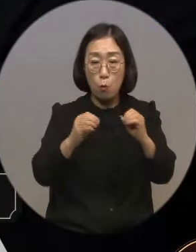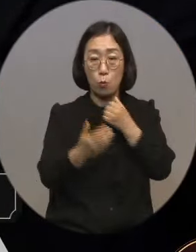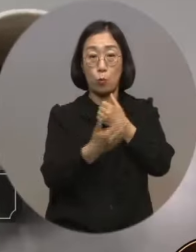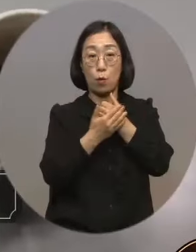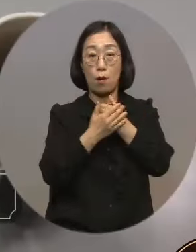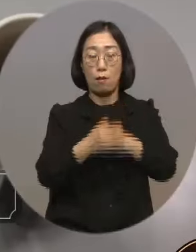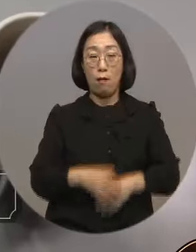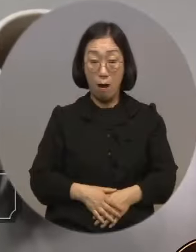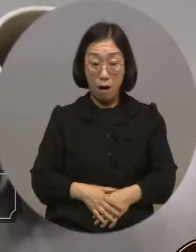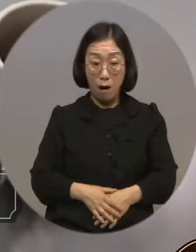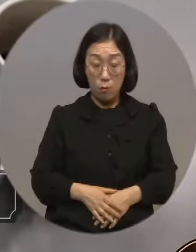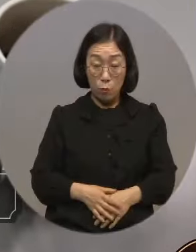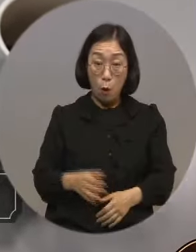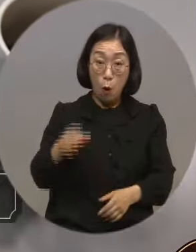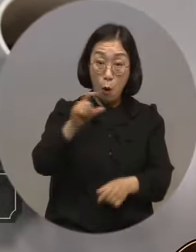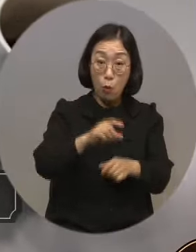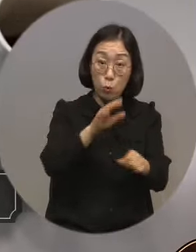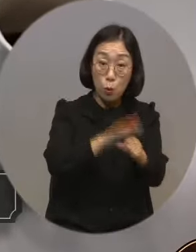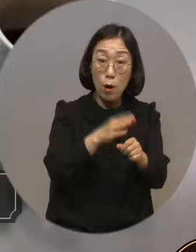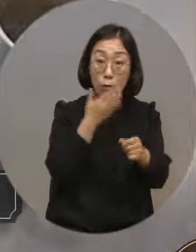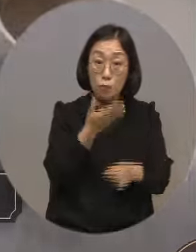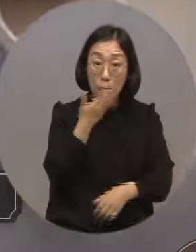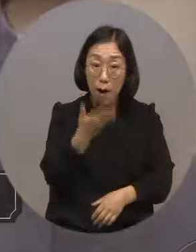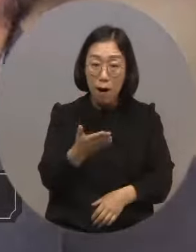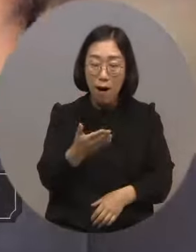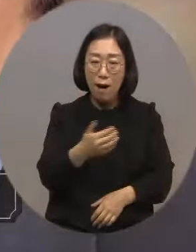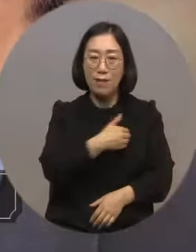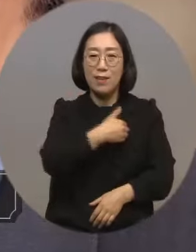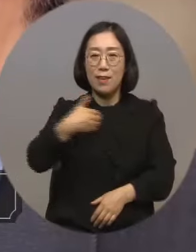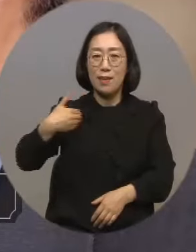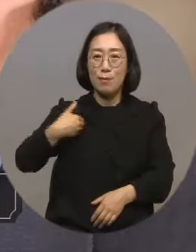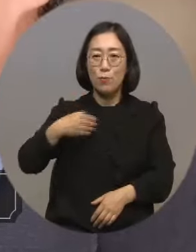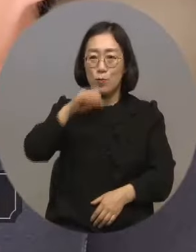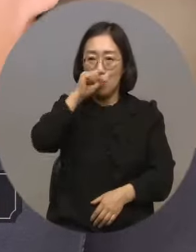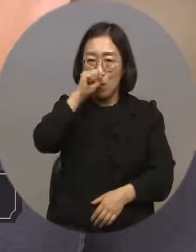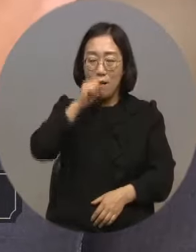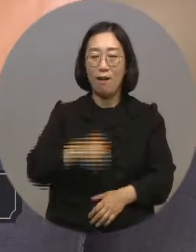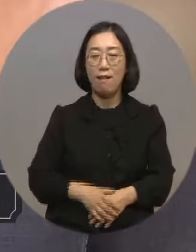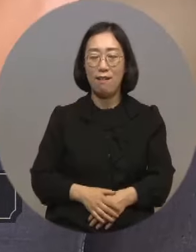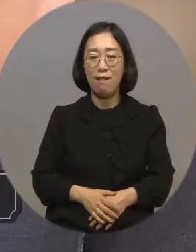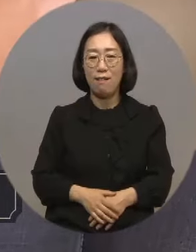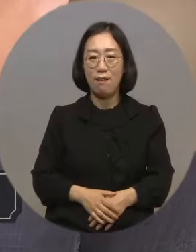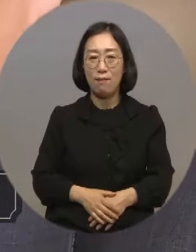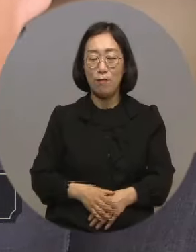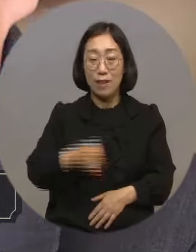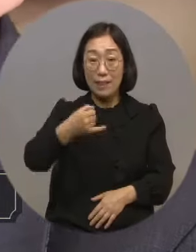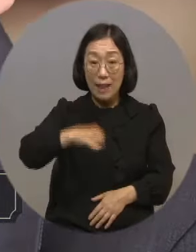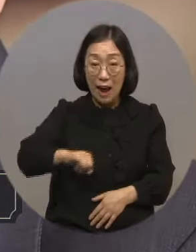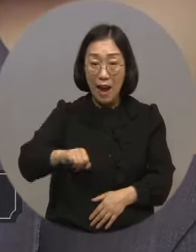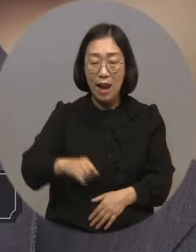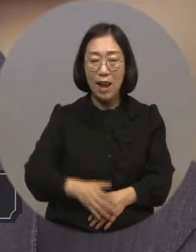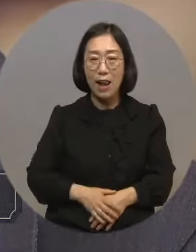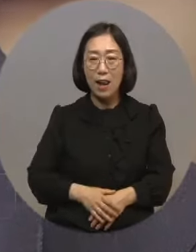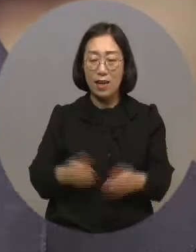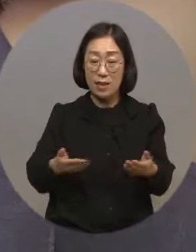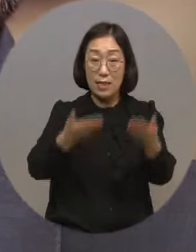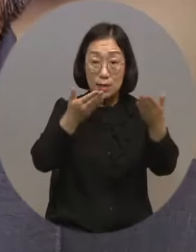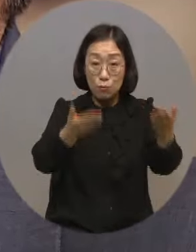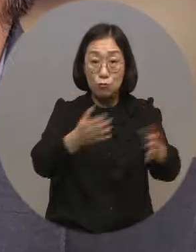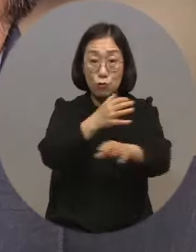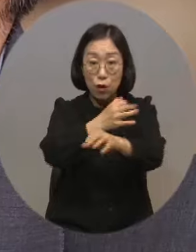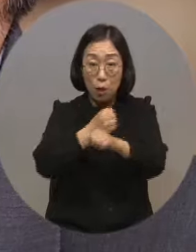기부금을 이렇게 한다니까 나는 너무 좋았어요. 그래서 되게 뿌듯했고 우리 딸도 예. 그거 제가 기부 협약한 그걸